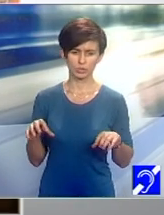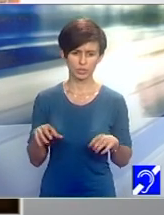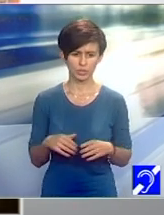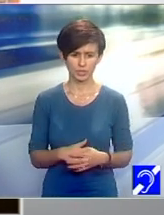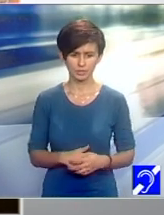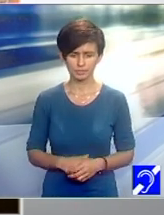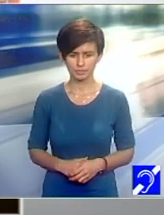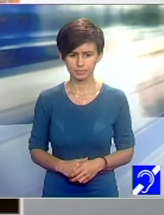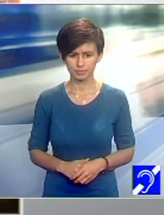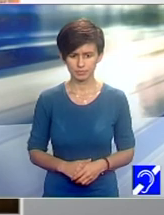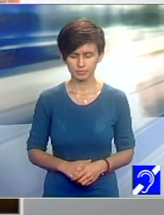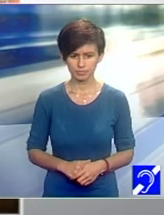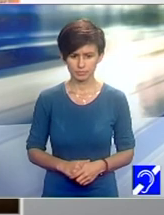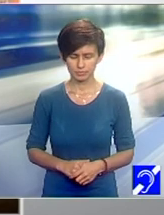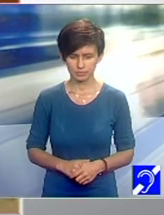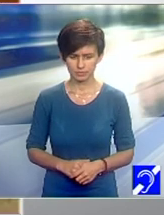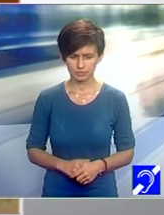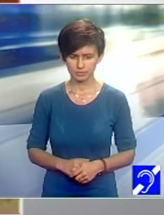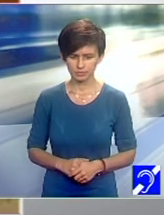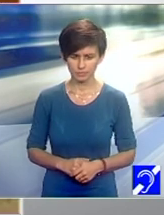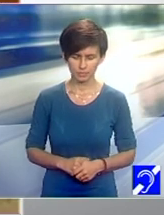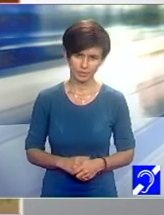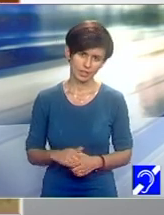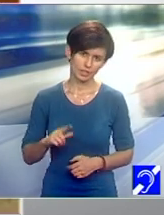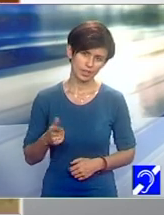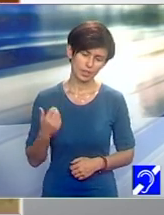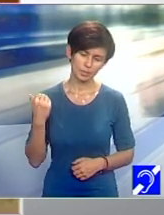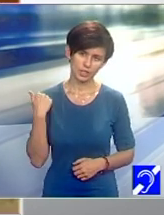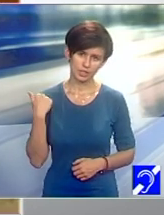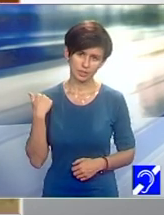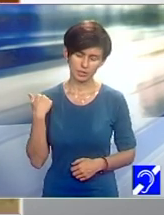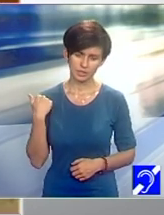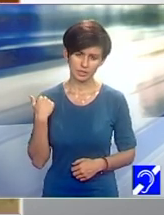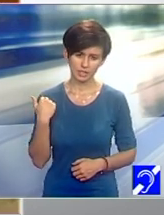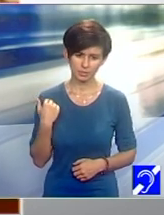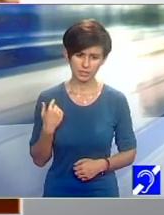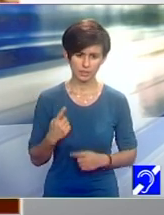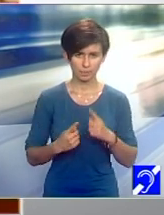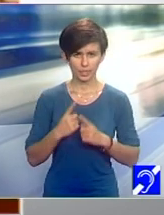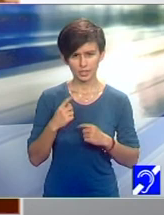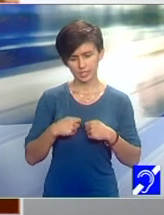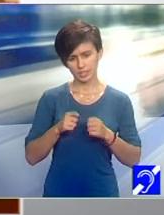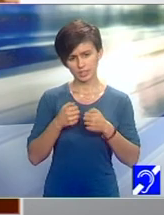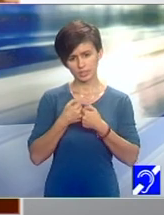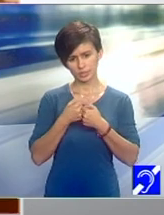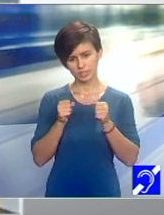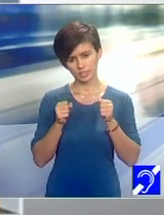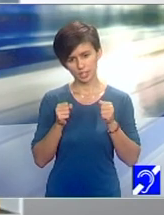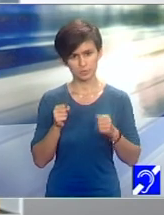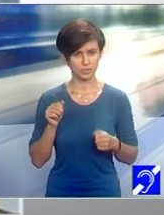Dar, sigur, o să mă întrebați, probabil, termină tot? Da,